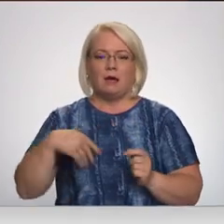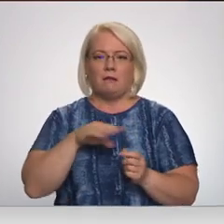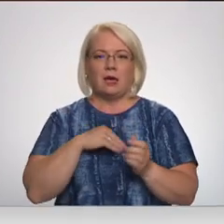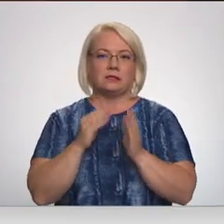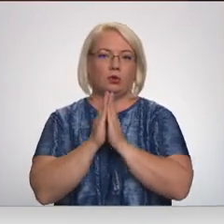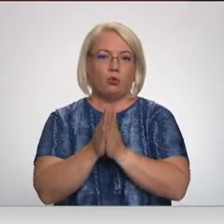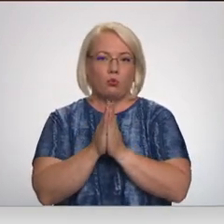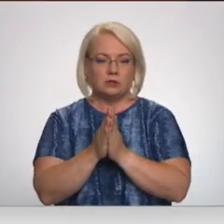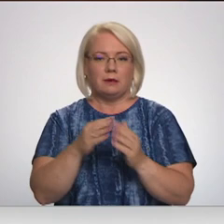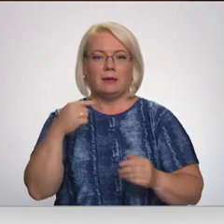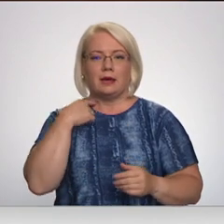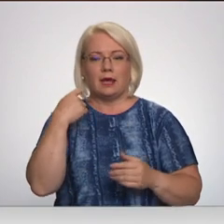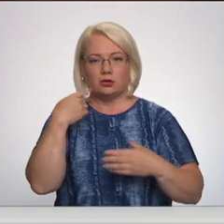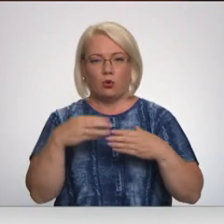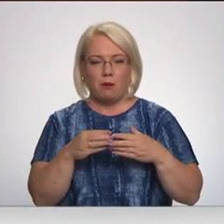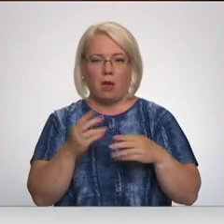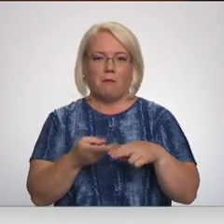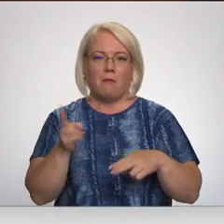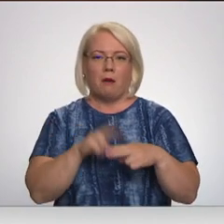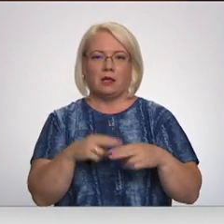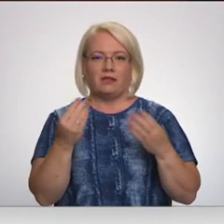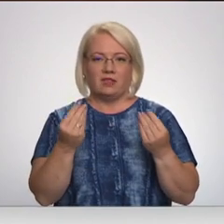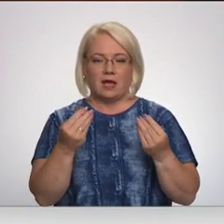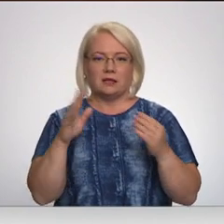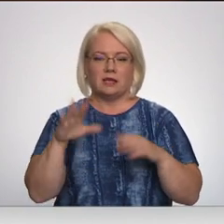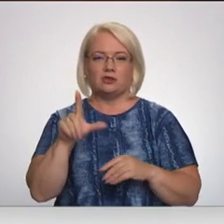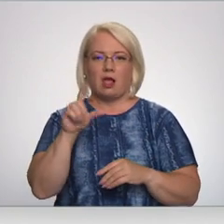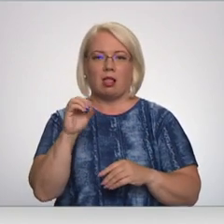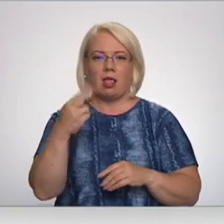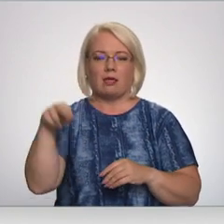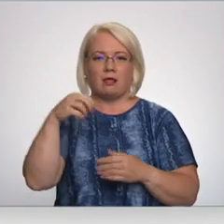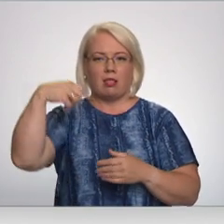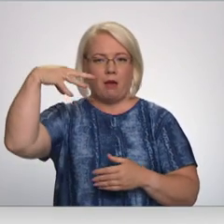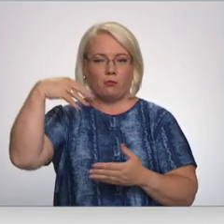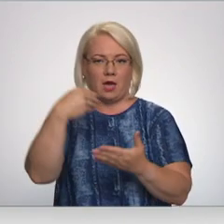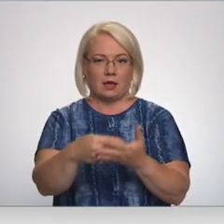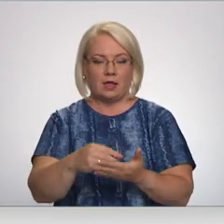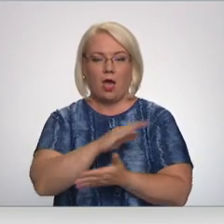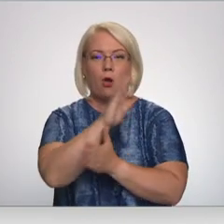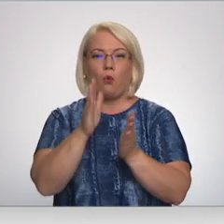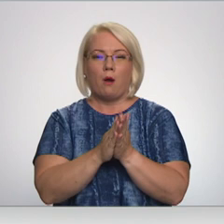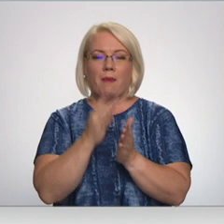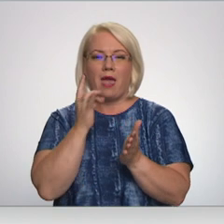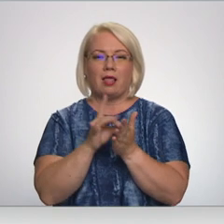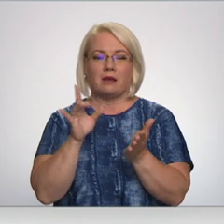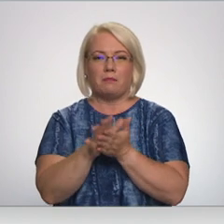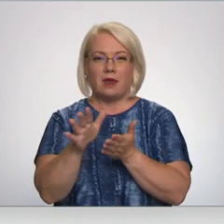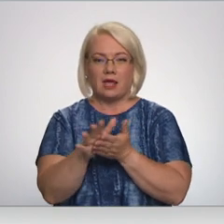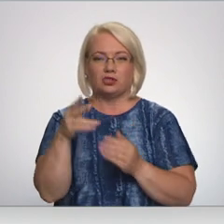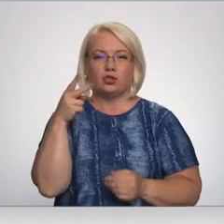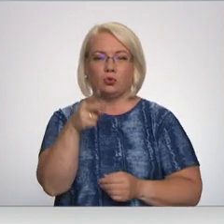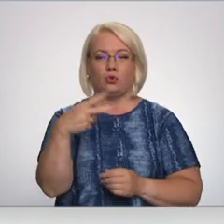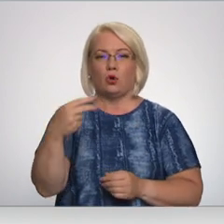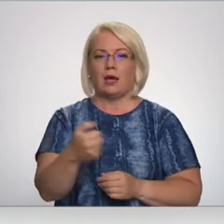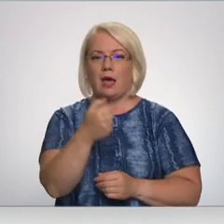Rīgas domai papildus finansējumu LED gaismekļu iegādēji. Kopējais Rīgas enerģijas patēriņš 2020.